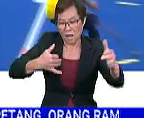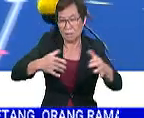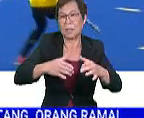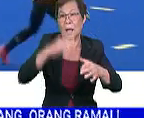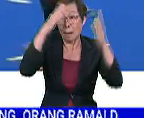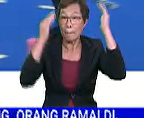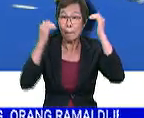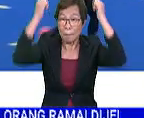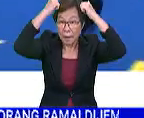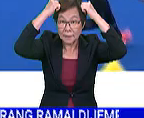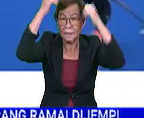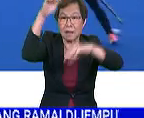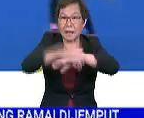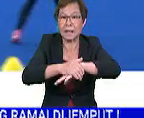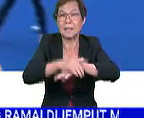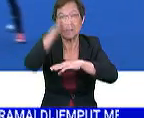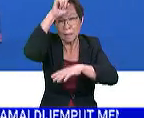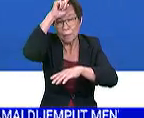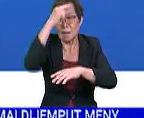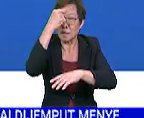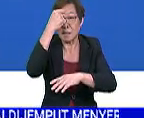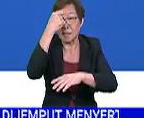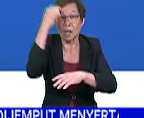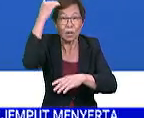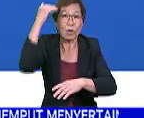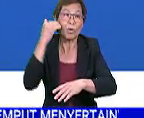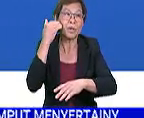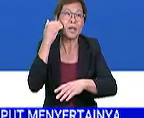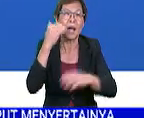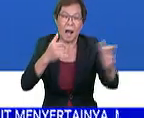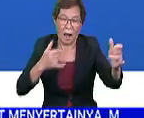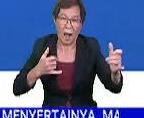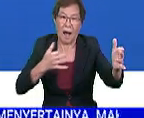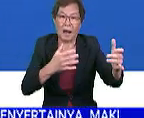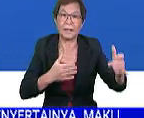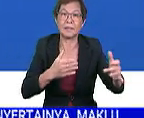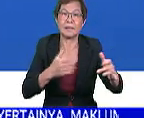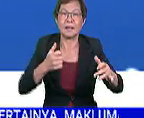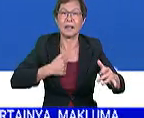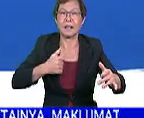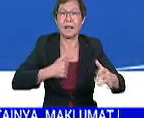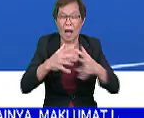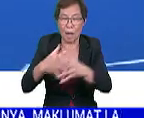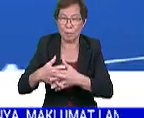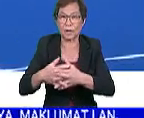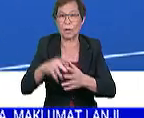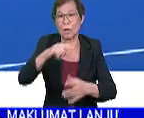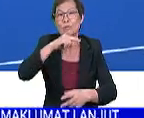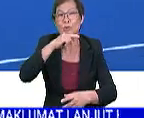Belanda England Jerman India Korea Selatan Ireland Canada Amerika Syarikat Rus